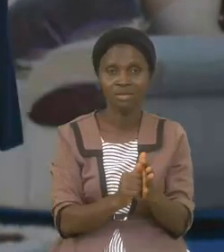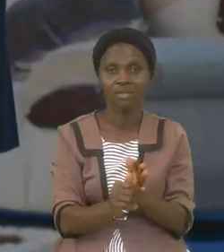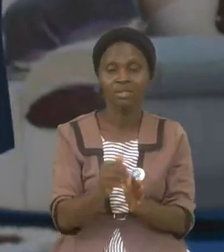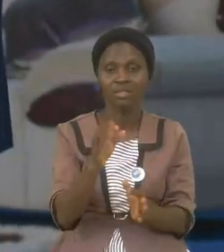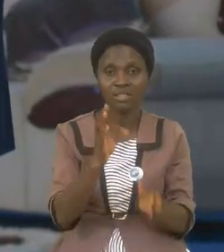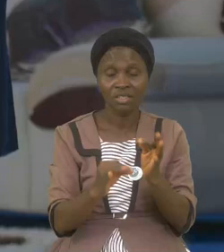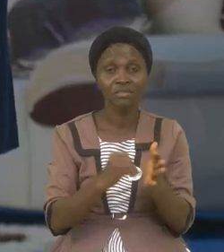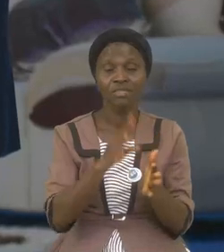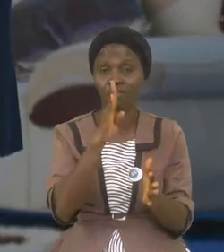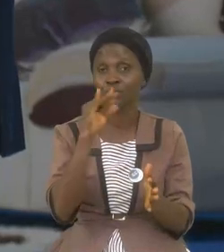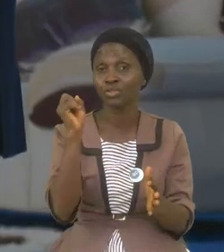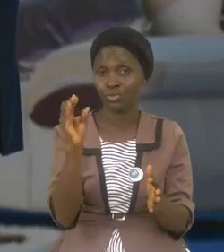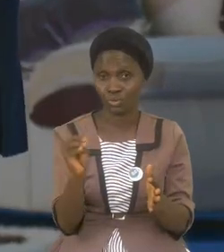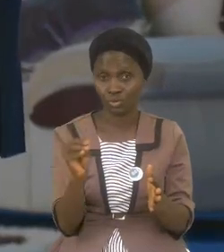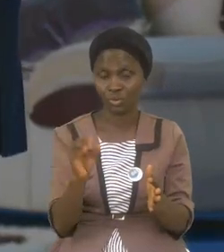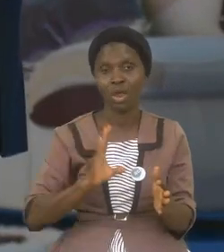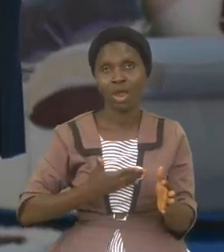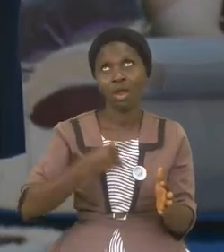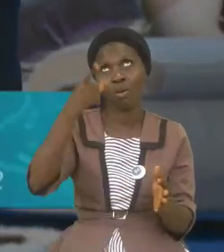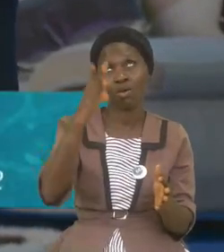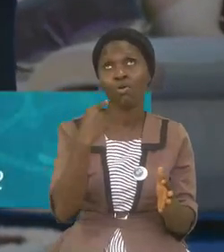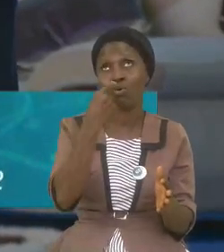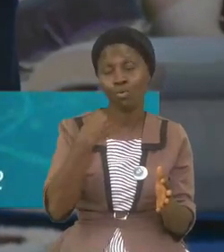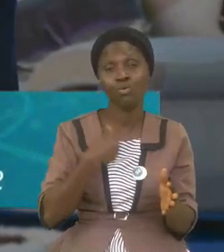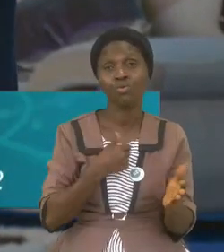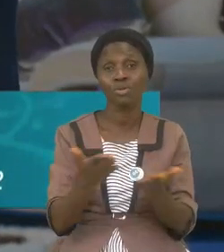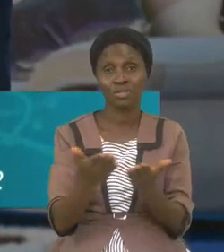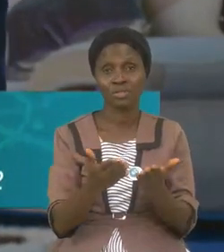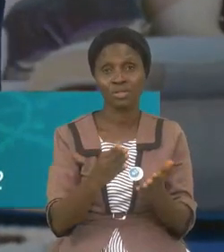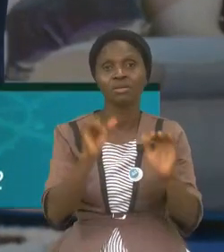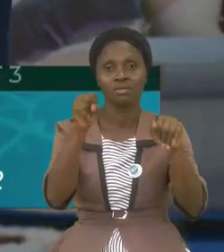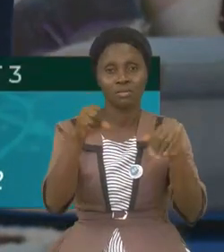le verset 17. Daniel 3, le verset 17.